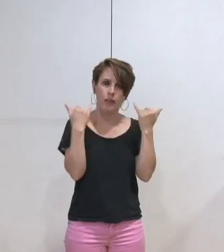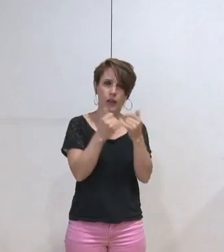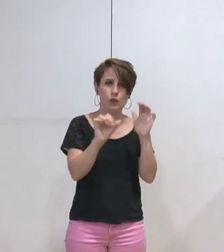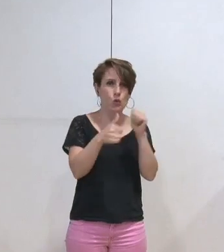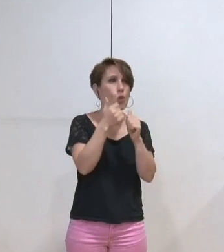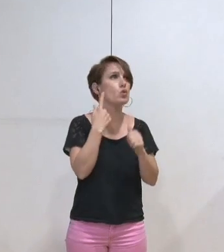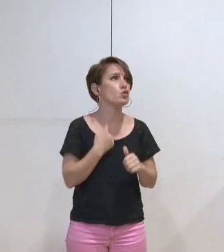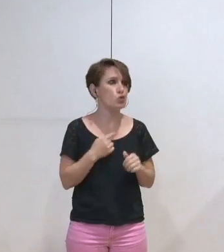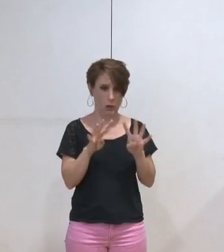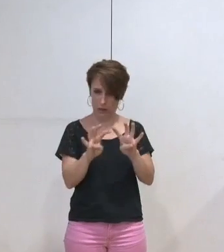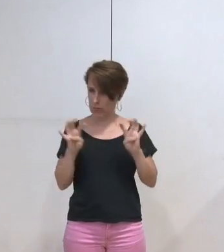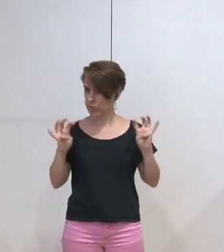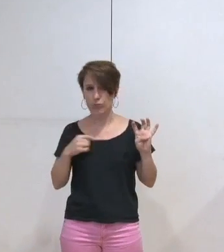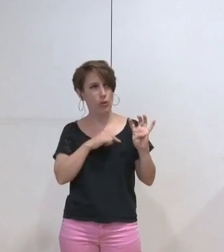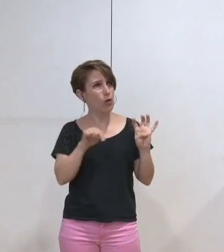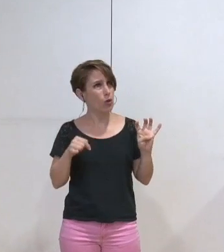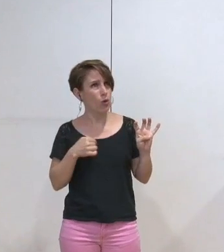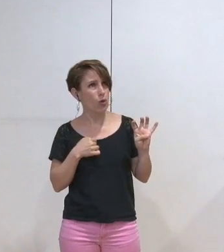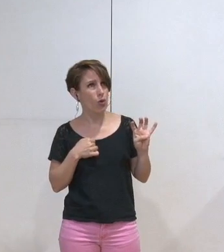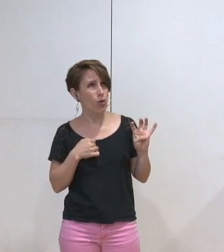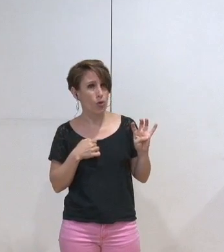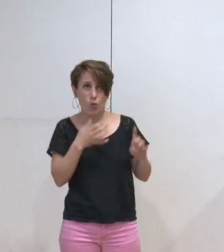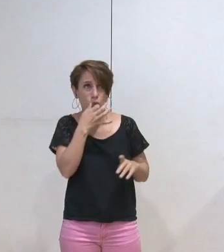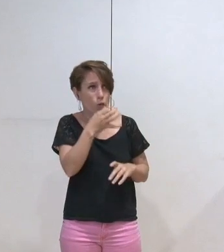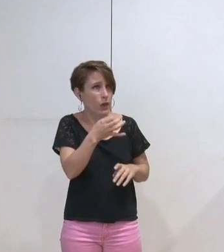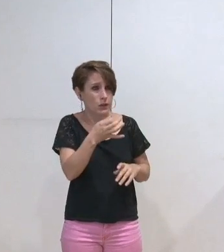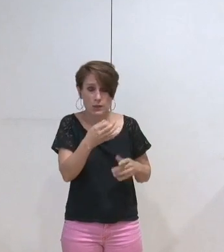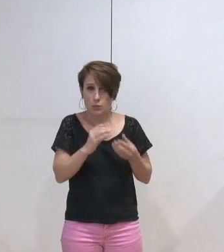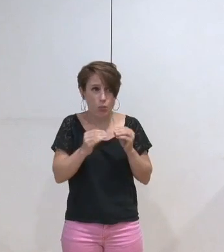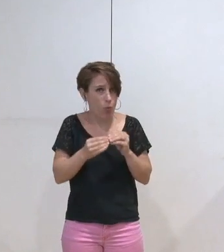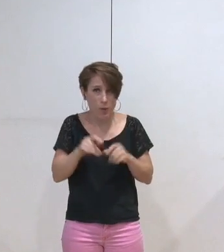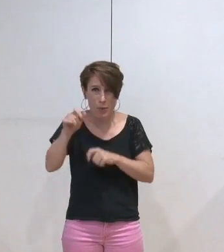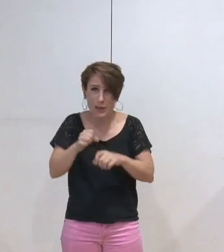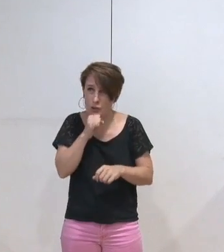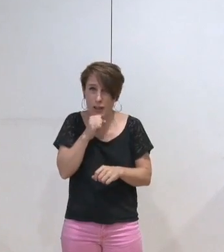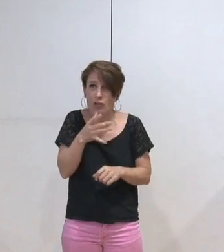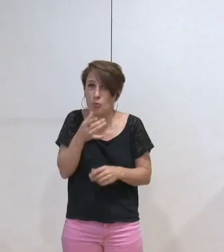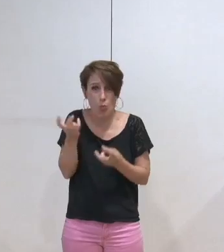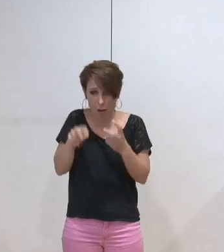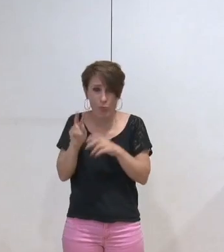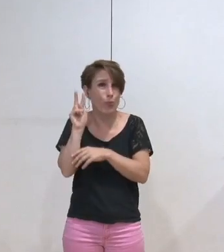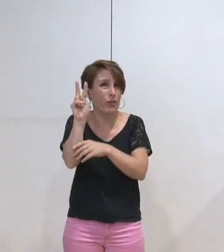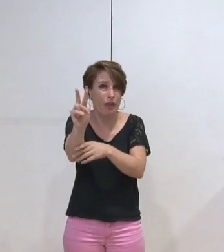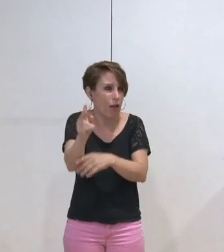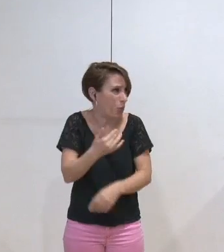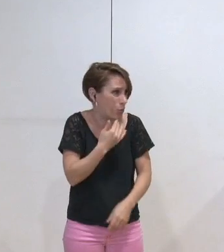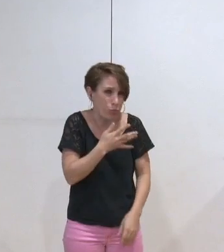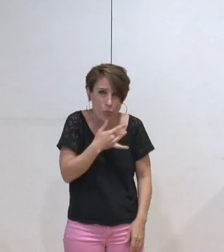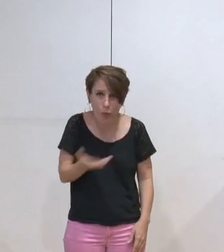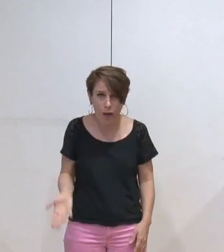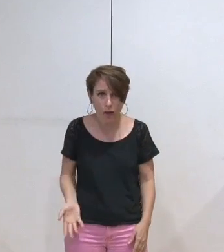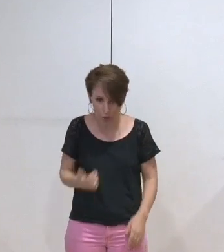ceux qui dans l'assistance ont clairement décrit leur incapacité à prendre le tram puis à marcher depuis la station jusqu'à l'espace personnes